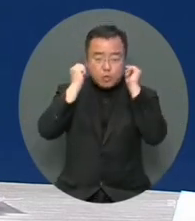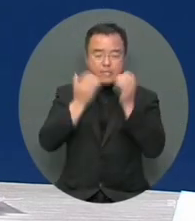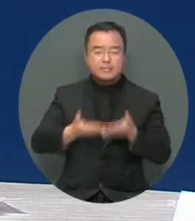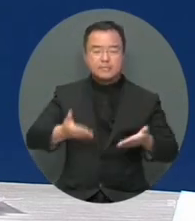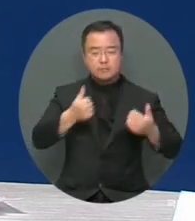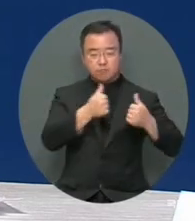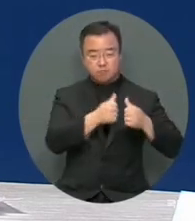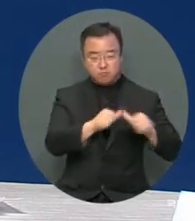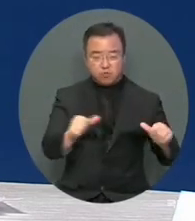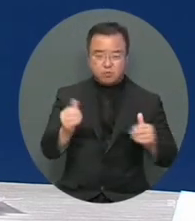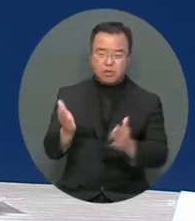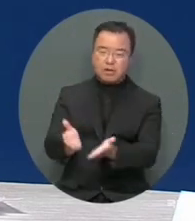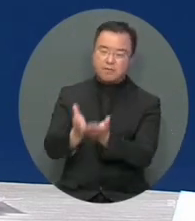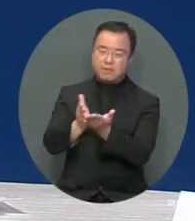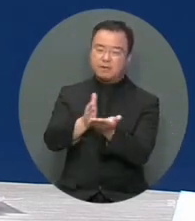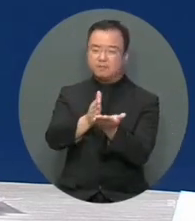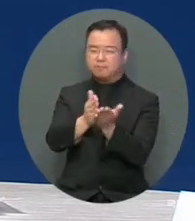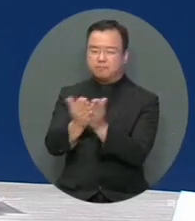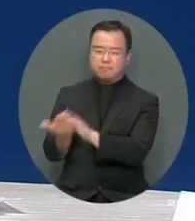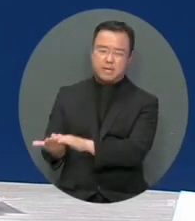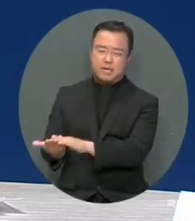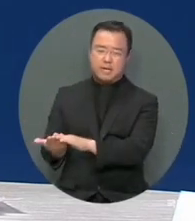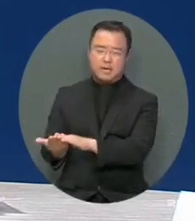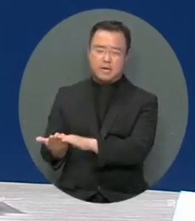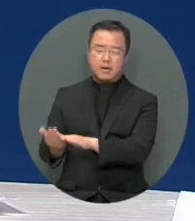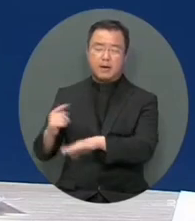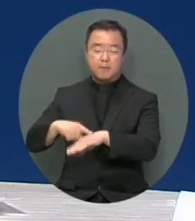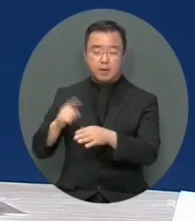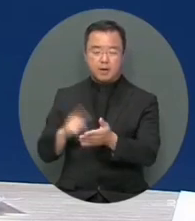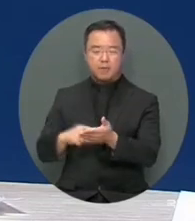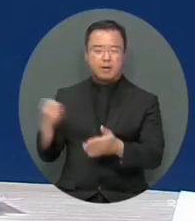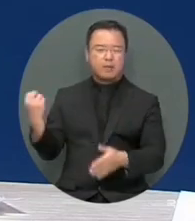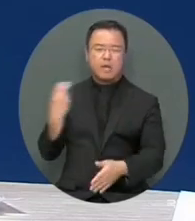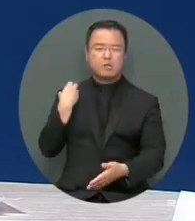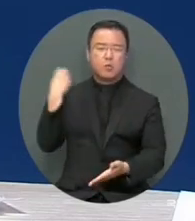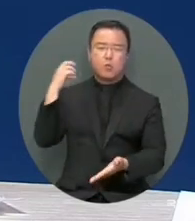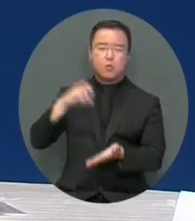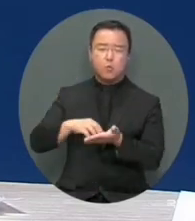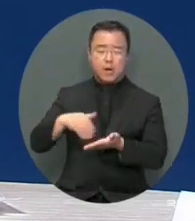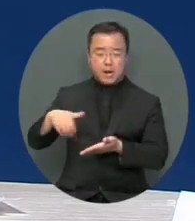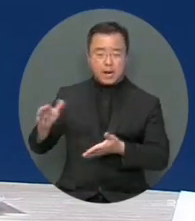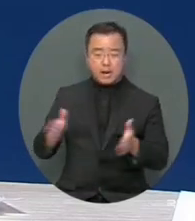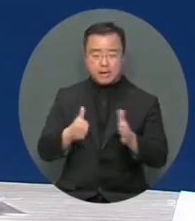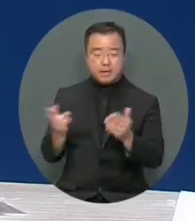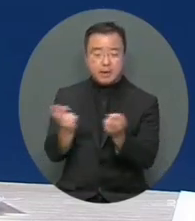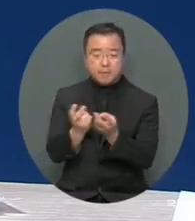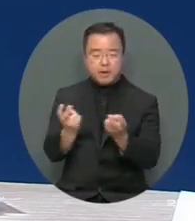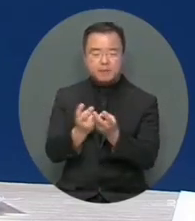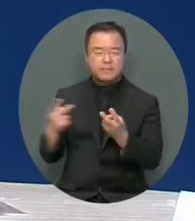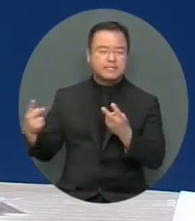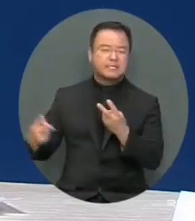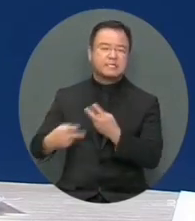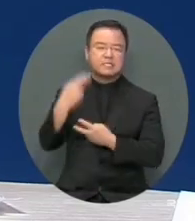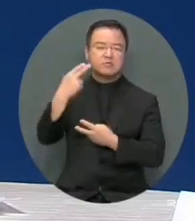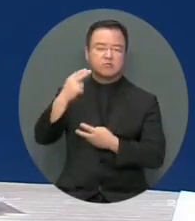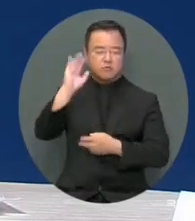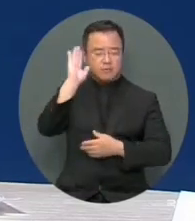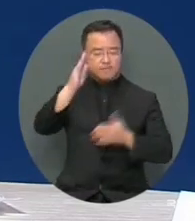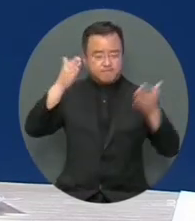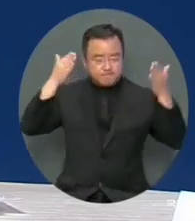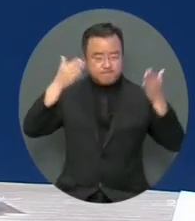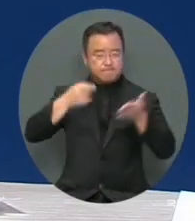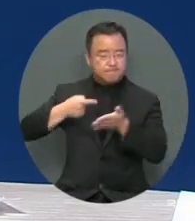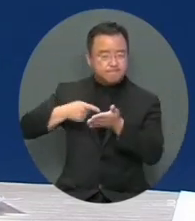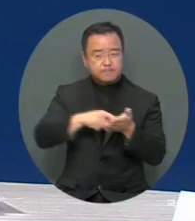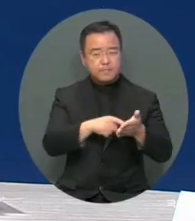가라앉히는 그런 마음으로 돌아갈 길을 모두 끊고 결연히 앞으로 밀고 나가야 한다. 이런 말씀이죠.